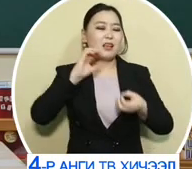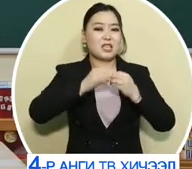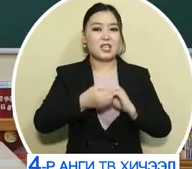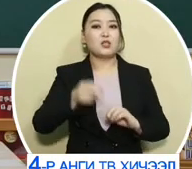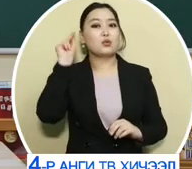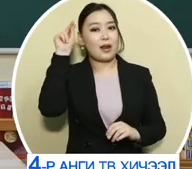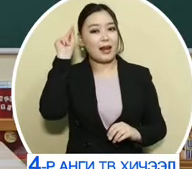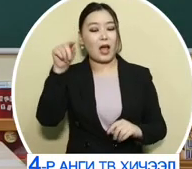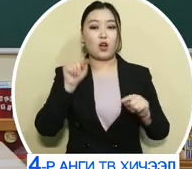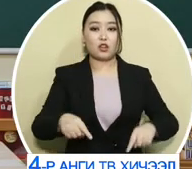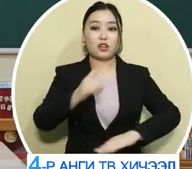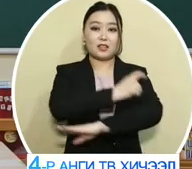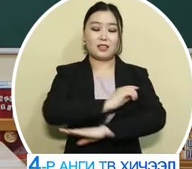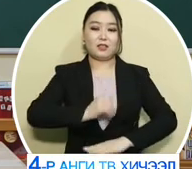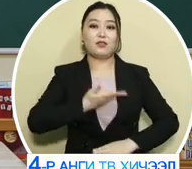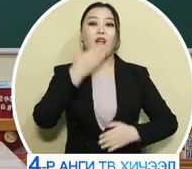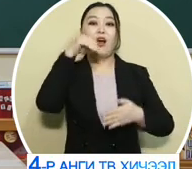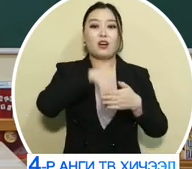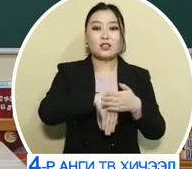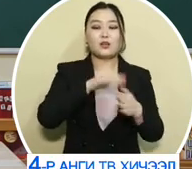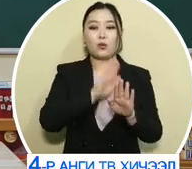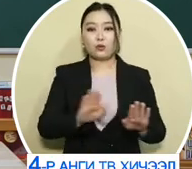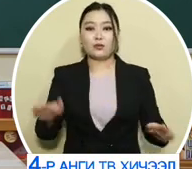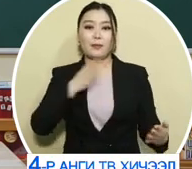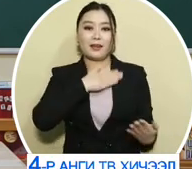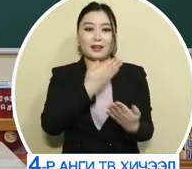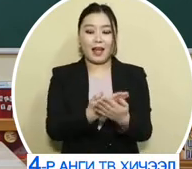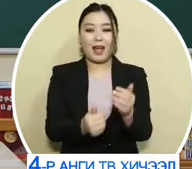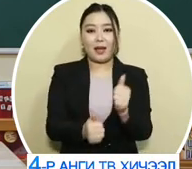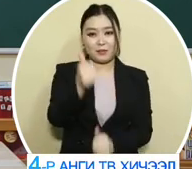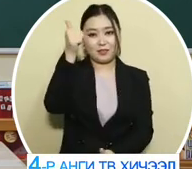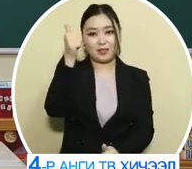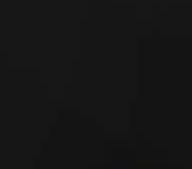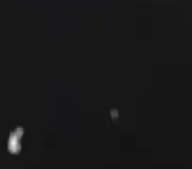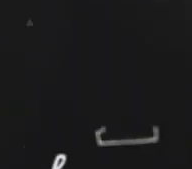За өнөөдрийнхөө хичээлд идэвхтэй оролцсон хүүхдүүддээ баярлалаа. Амжилт хүсье.